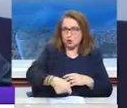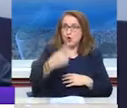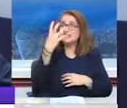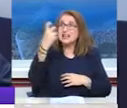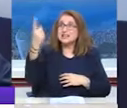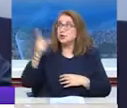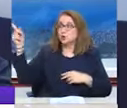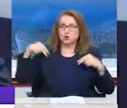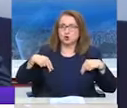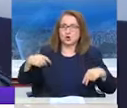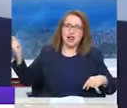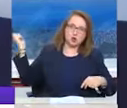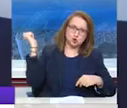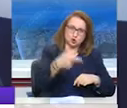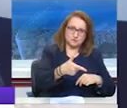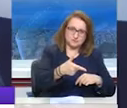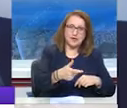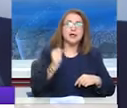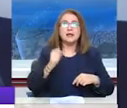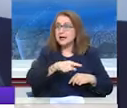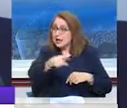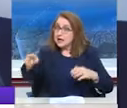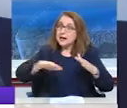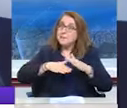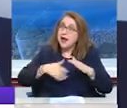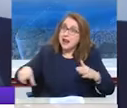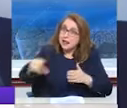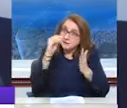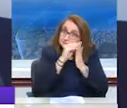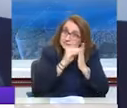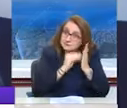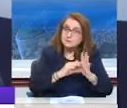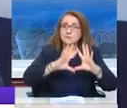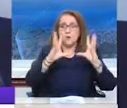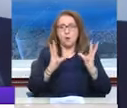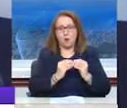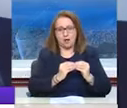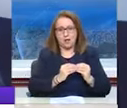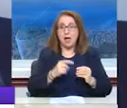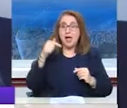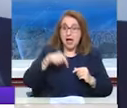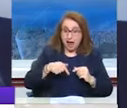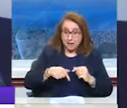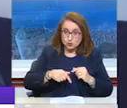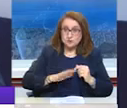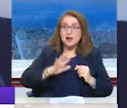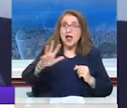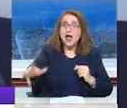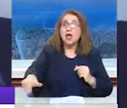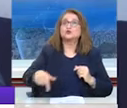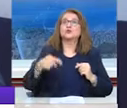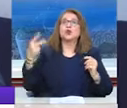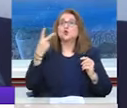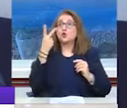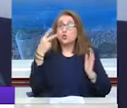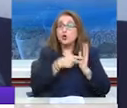σκοπού ύψους 800 ευρώ. Από σήμερα, 30/3/2020, υπάρχει στο πληροφοριακό